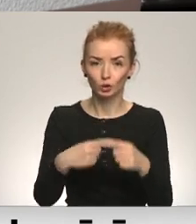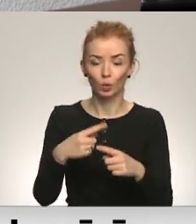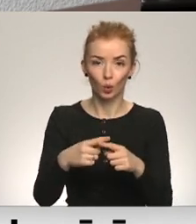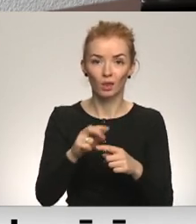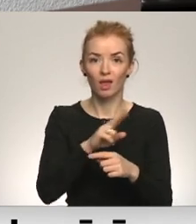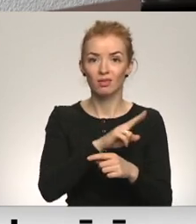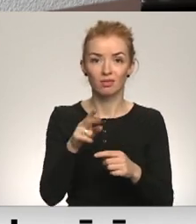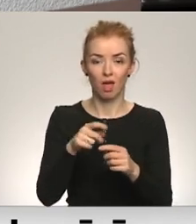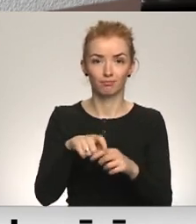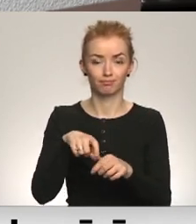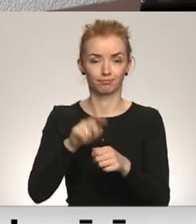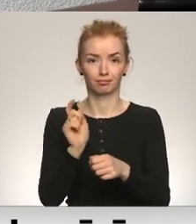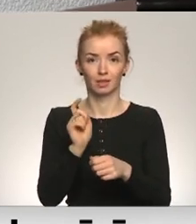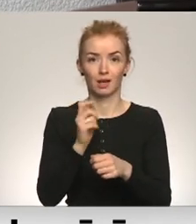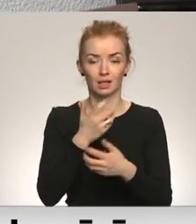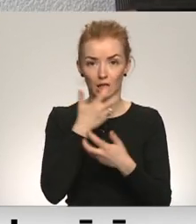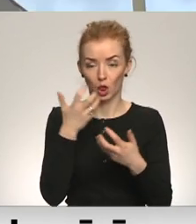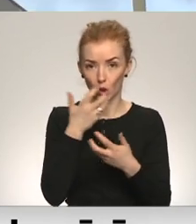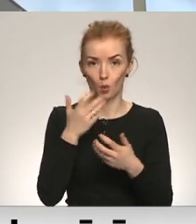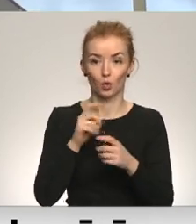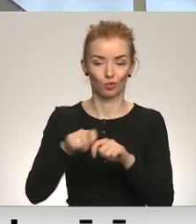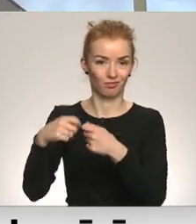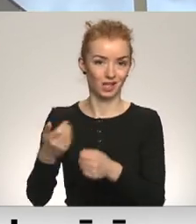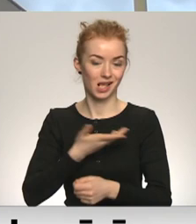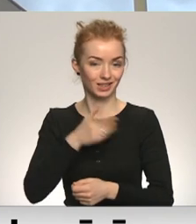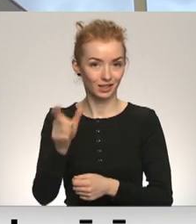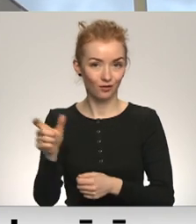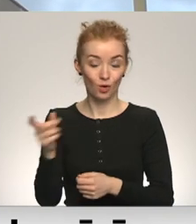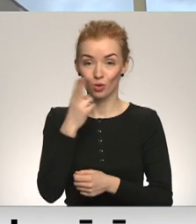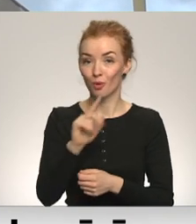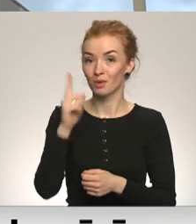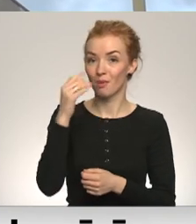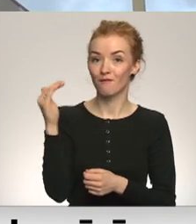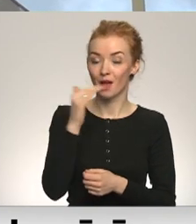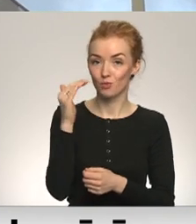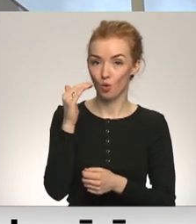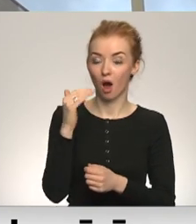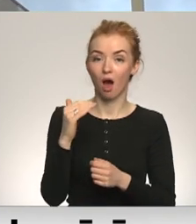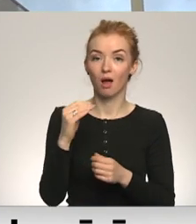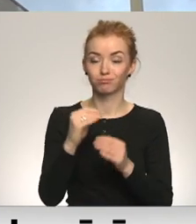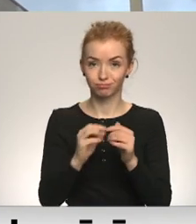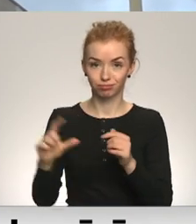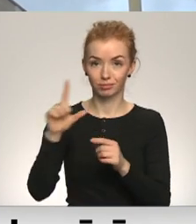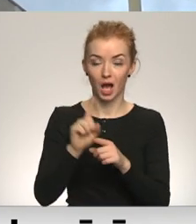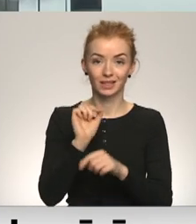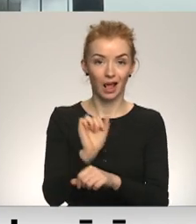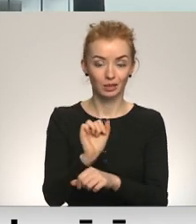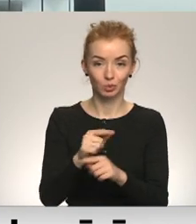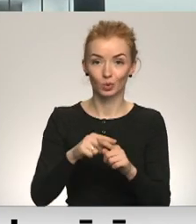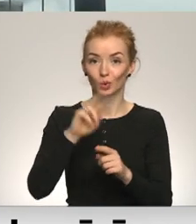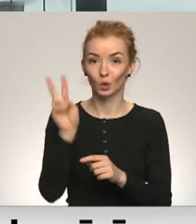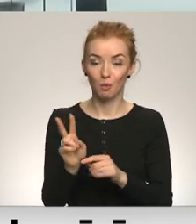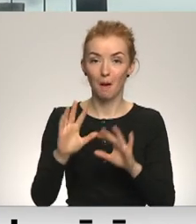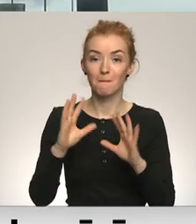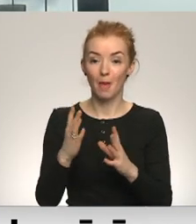gāzi, lai viņš iedzīvotājiem var nodrošināt šo siltumu. No 1. Februāra apkuras tarifi kāpuši arī Salspilī un Jūrmalā, bet mazāk